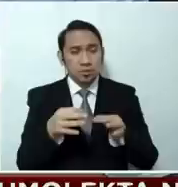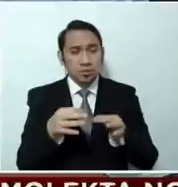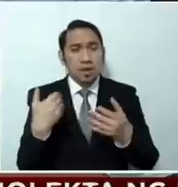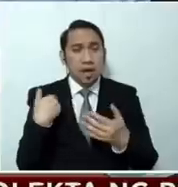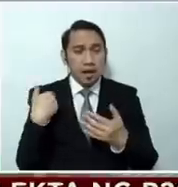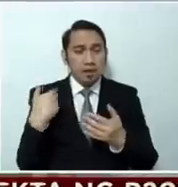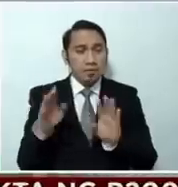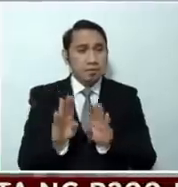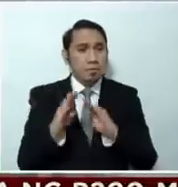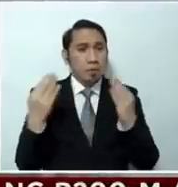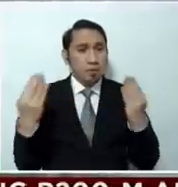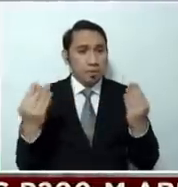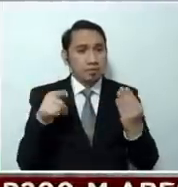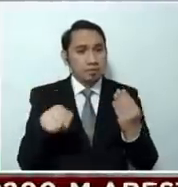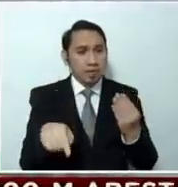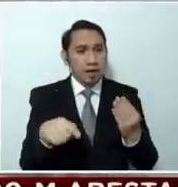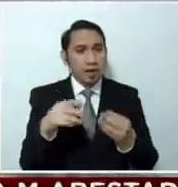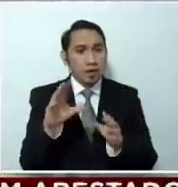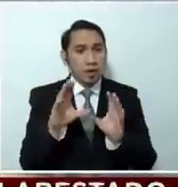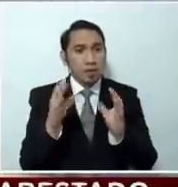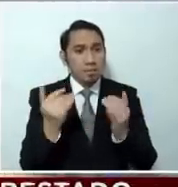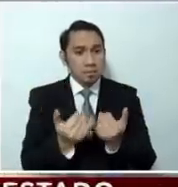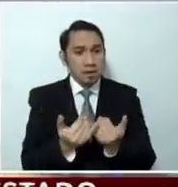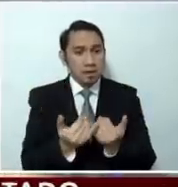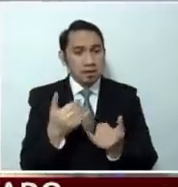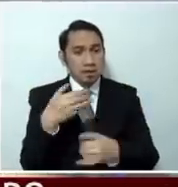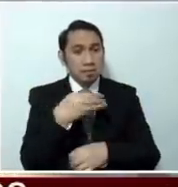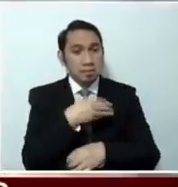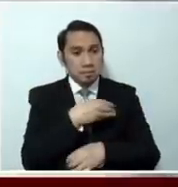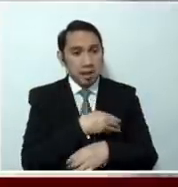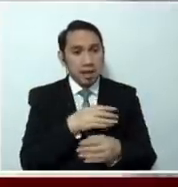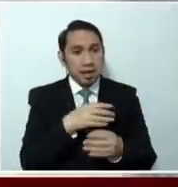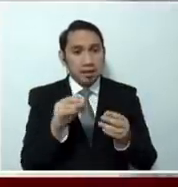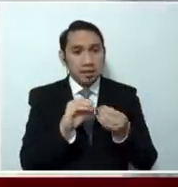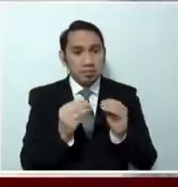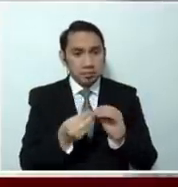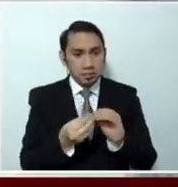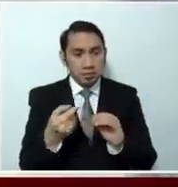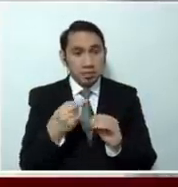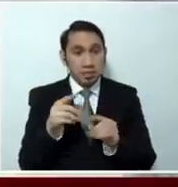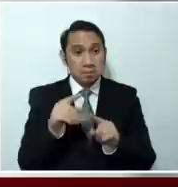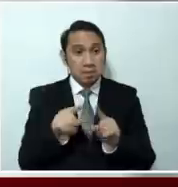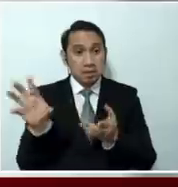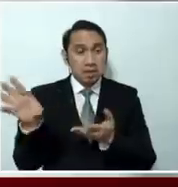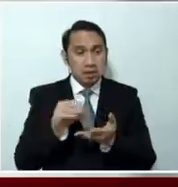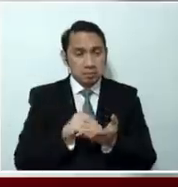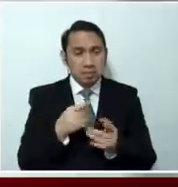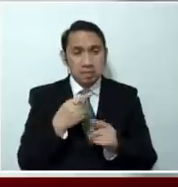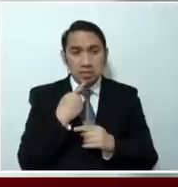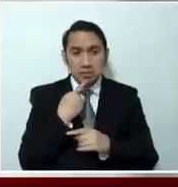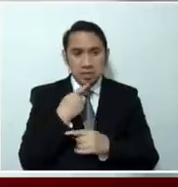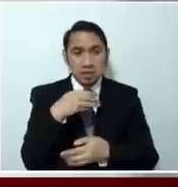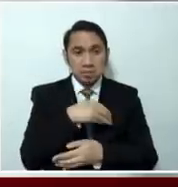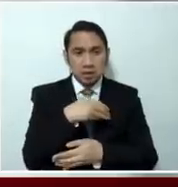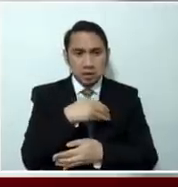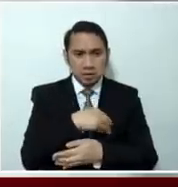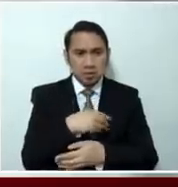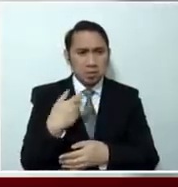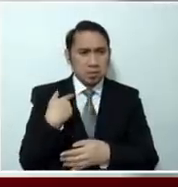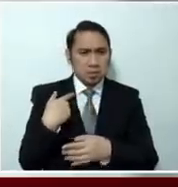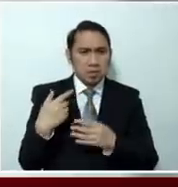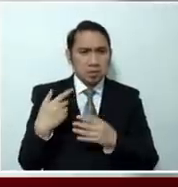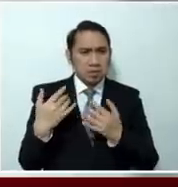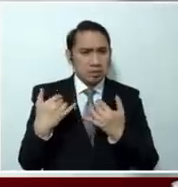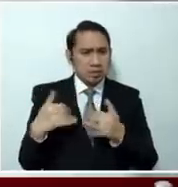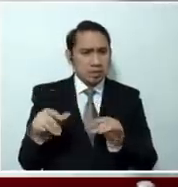ng corporate account gamit ang pangalan at kumpanya na kanilang ginaya. Pero ayon sa bangko, biktima lang din sila lalo't inimbestigahan